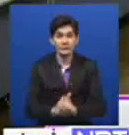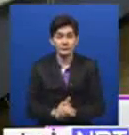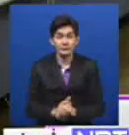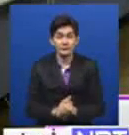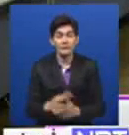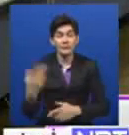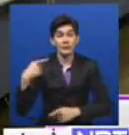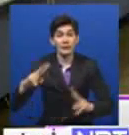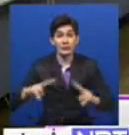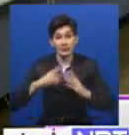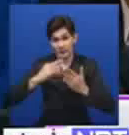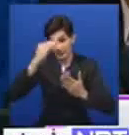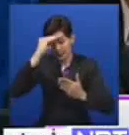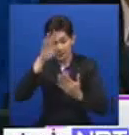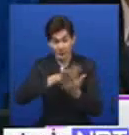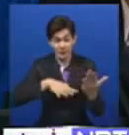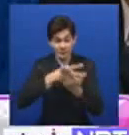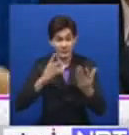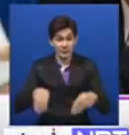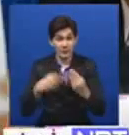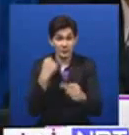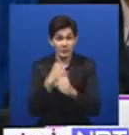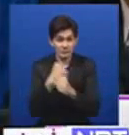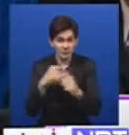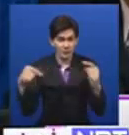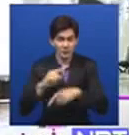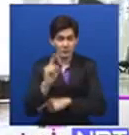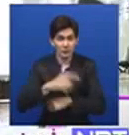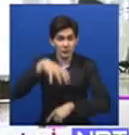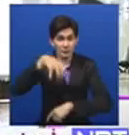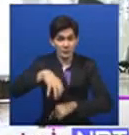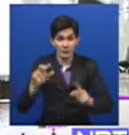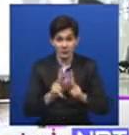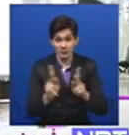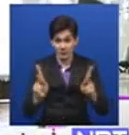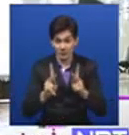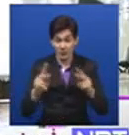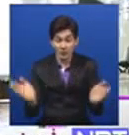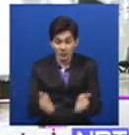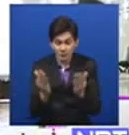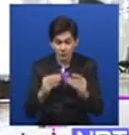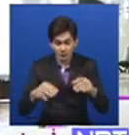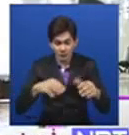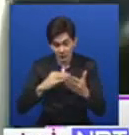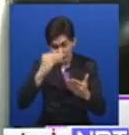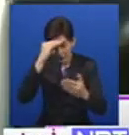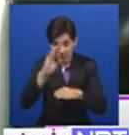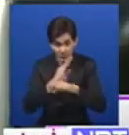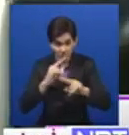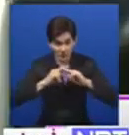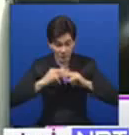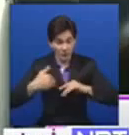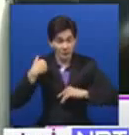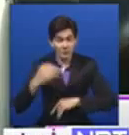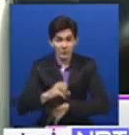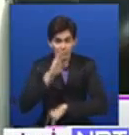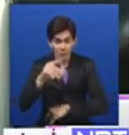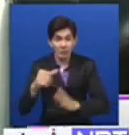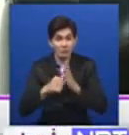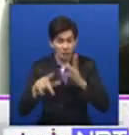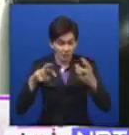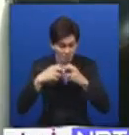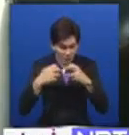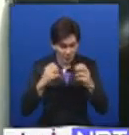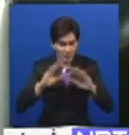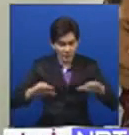ปลัดกระทรวงศึกษาธิการมอบนโยบายการดำเนินงานของสำนักงานคณะกรรมการส่งเสริมการศึกษาเอกชนพร้อมกำชับให้เร่งแก้ไขปัญ